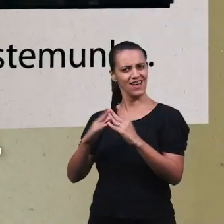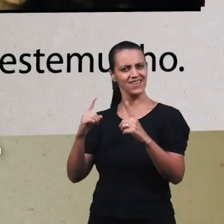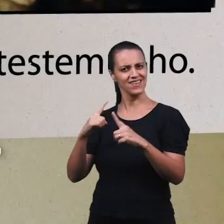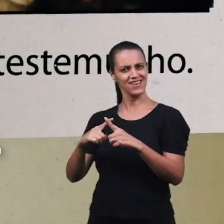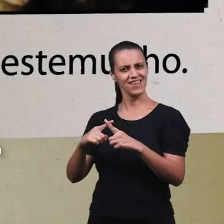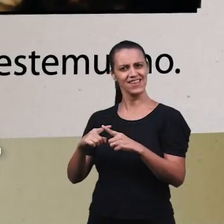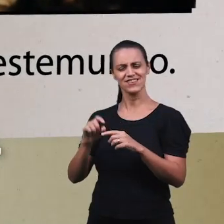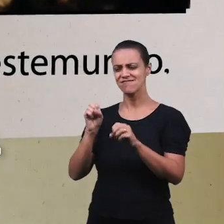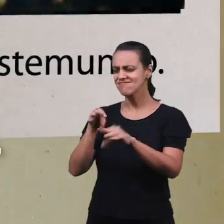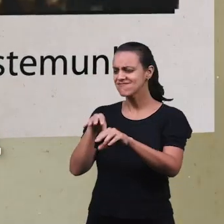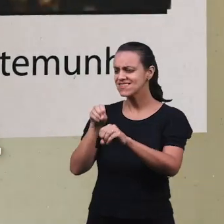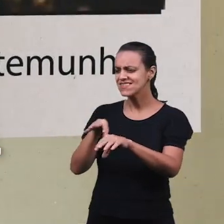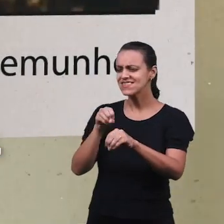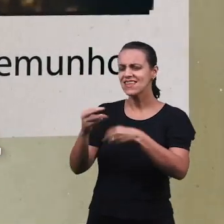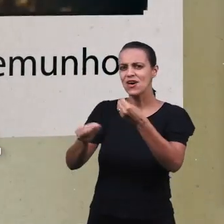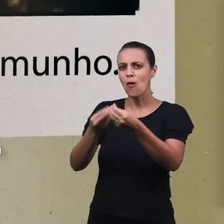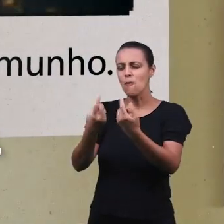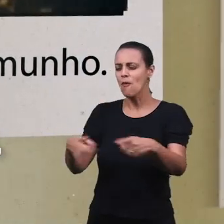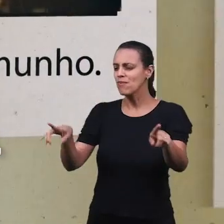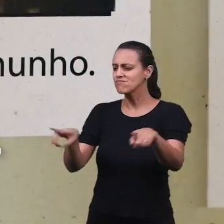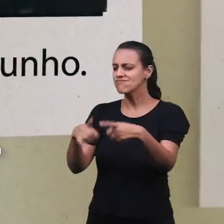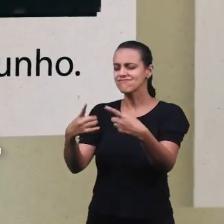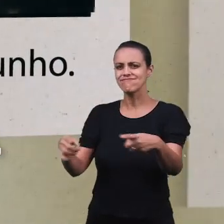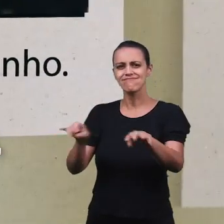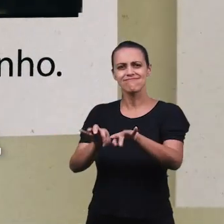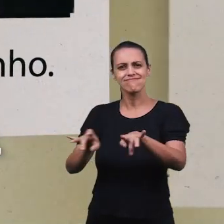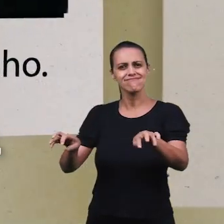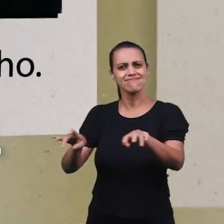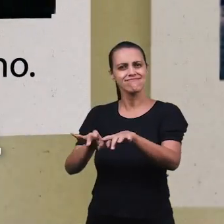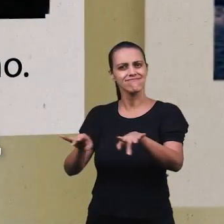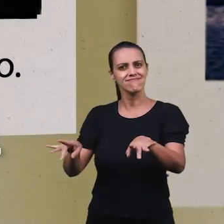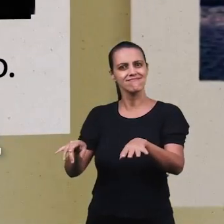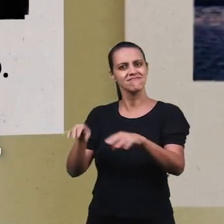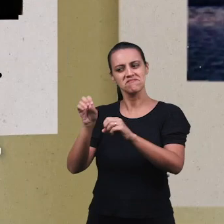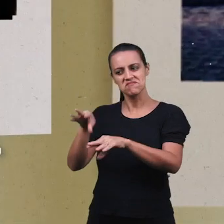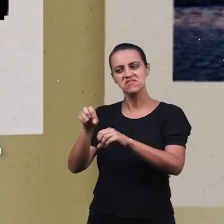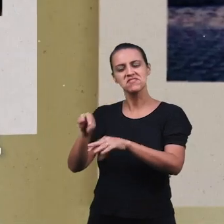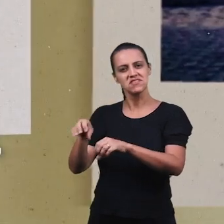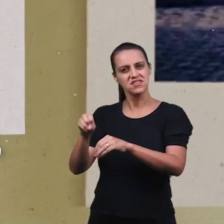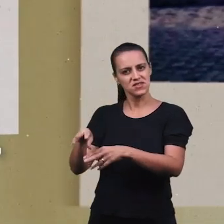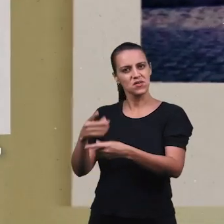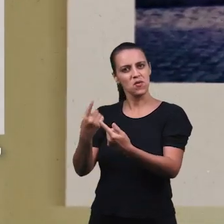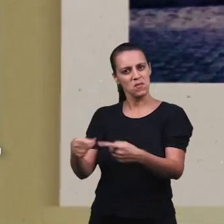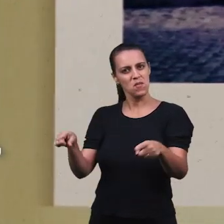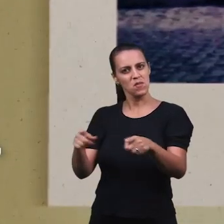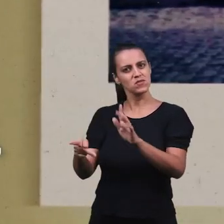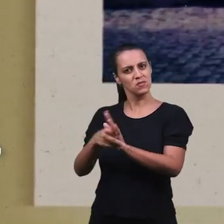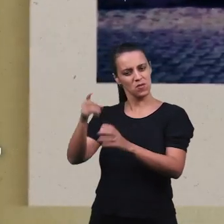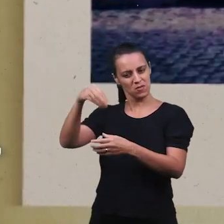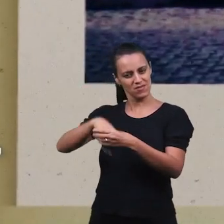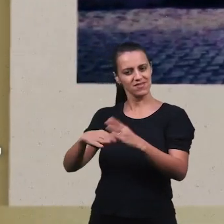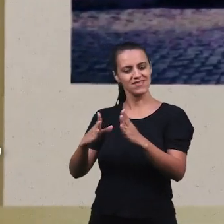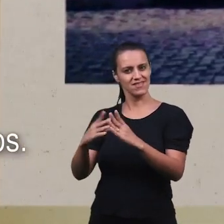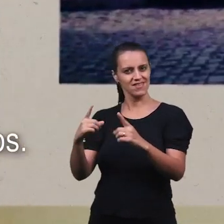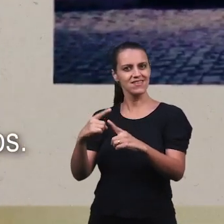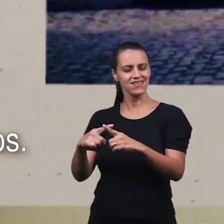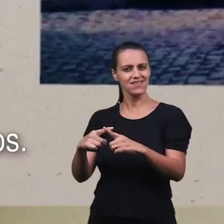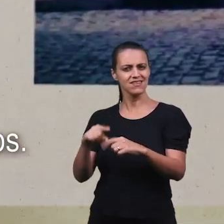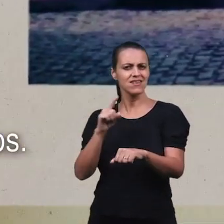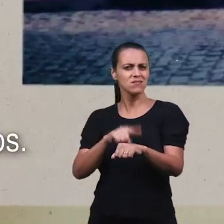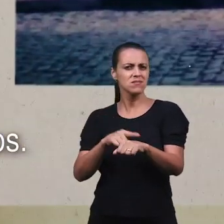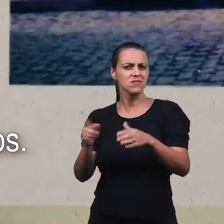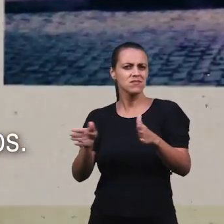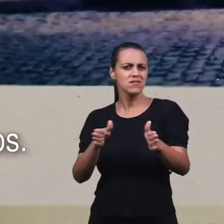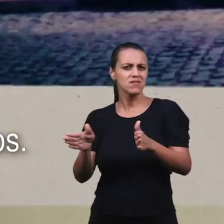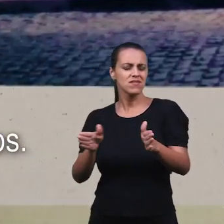d'instrumentistes dans lequel il s'est dédié à enseigner de manière volontaire d'autres frères et sœurs en laissant un legs de musiciens